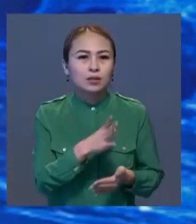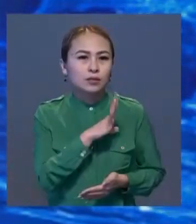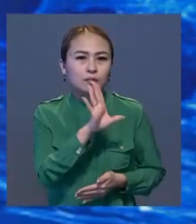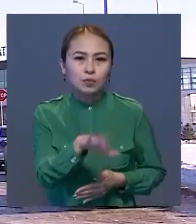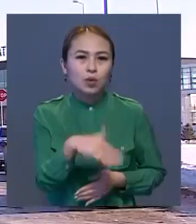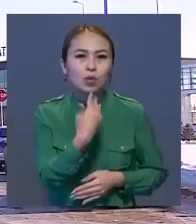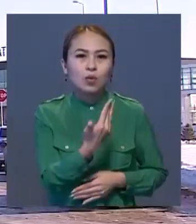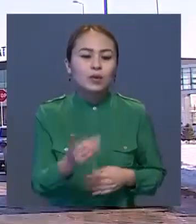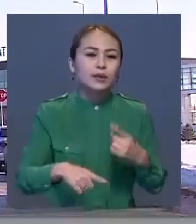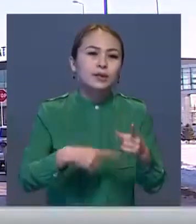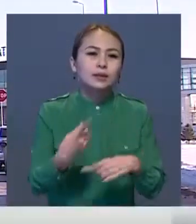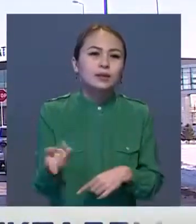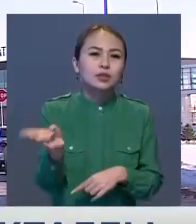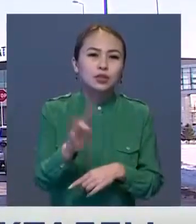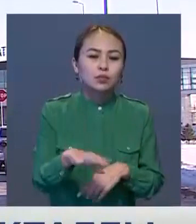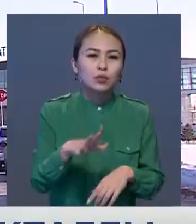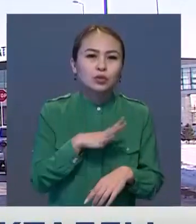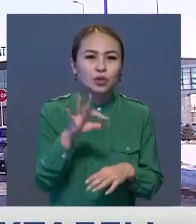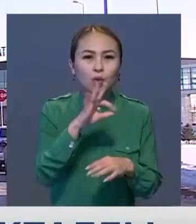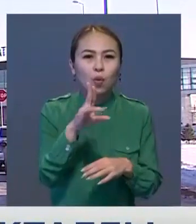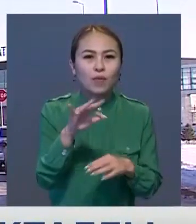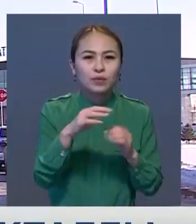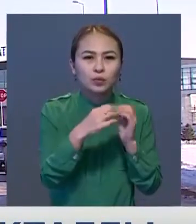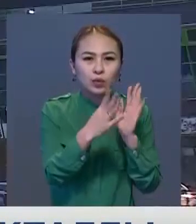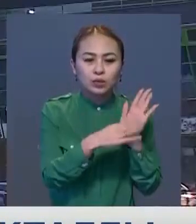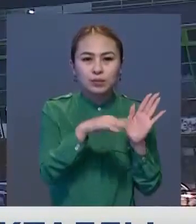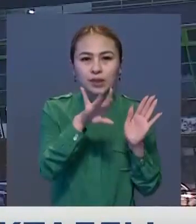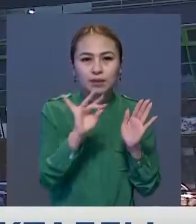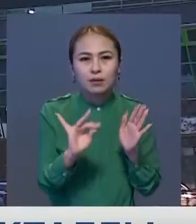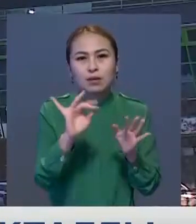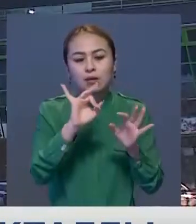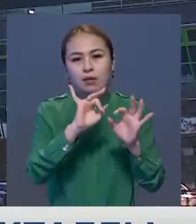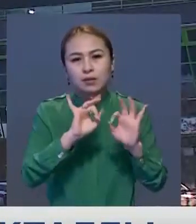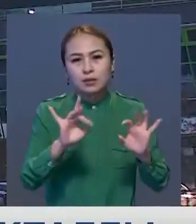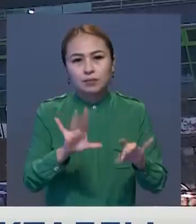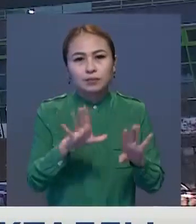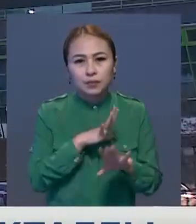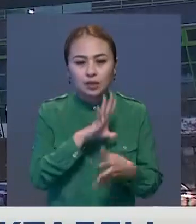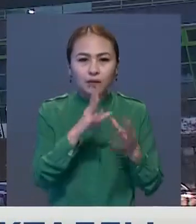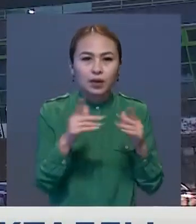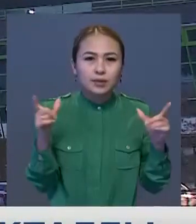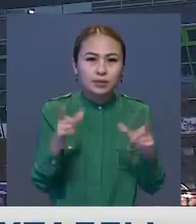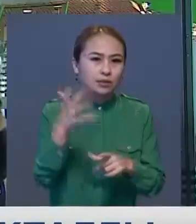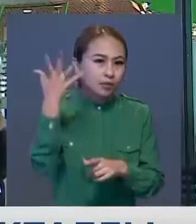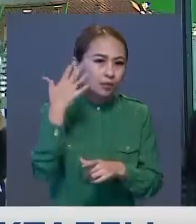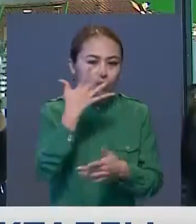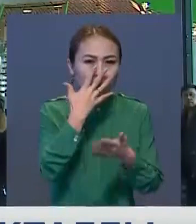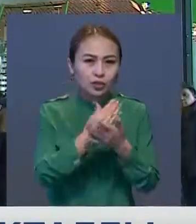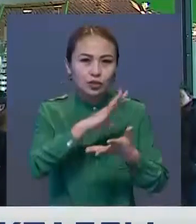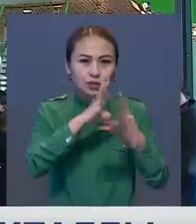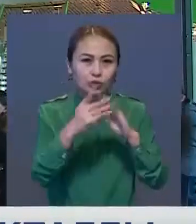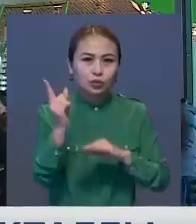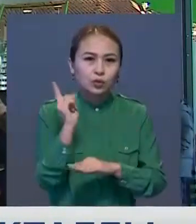ПТР-тесттің анықтамасы болмаған. Олар келген жері бойынша COVID-19-ға ПТР талдау әдісімен сынама тапсырды. Енді карантиндік стационарда